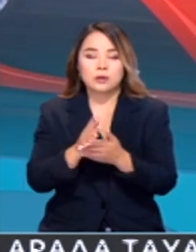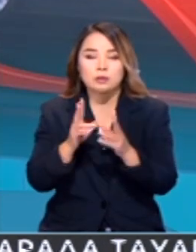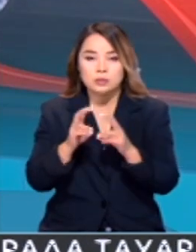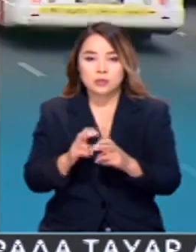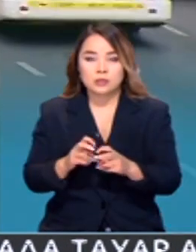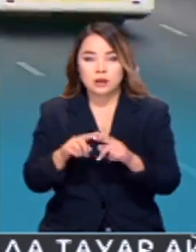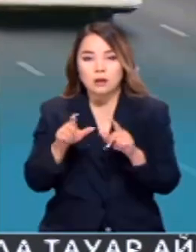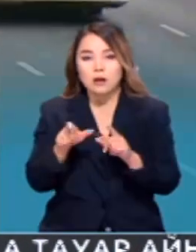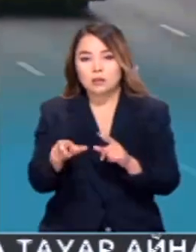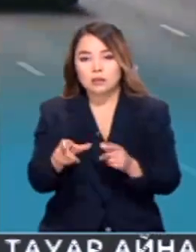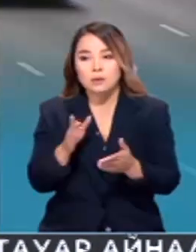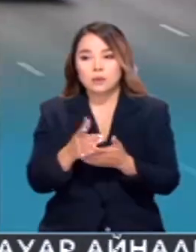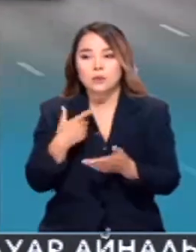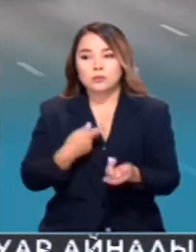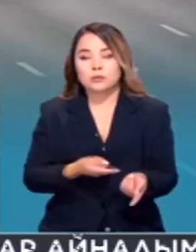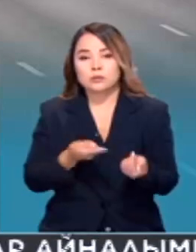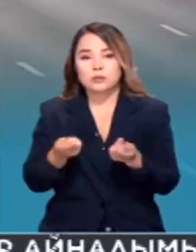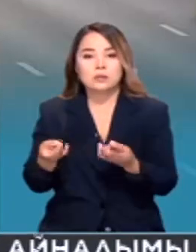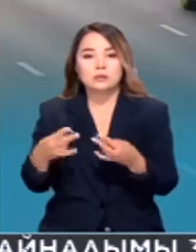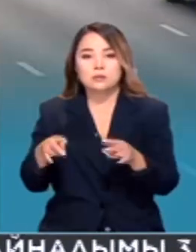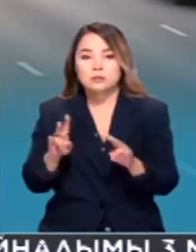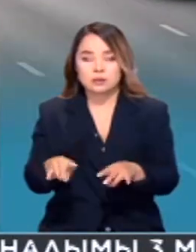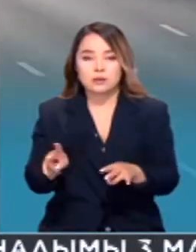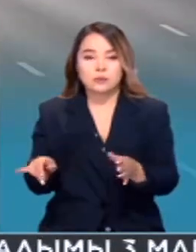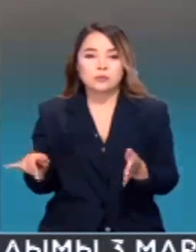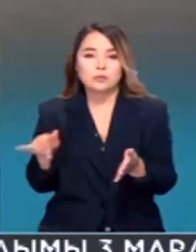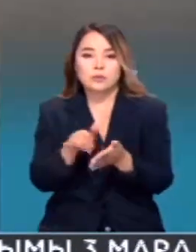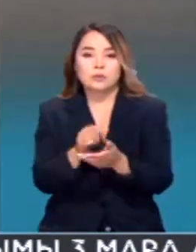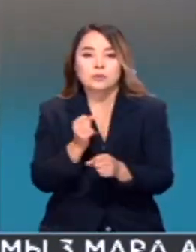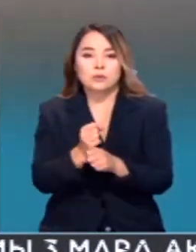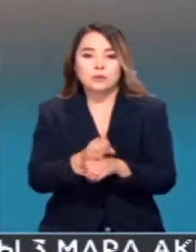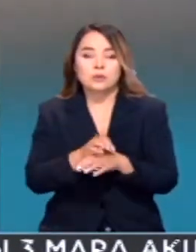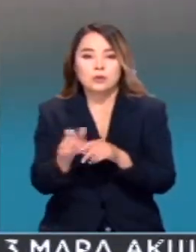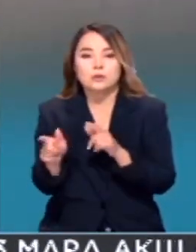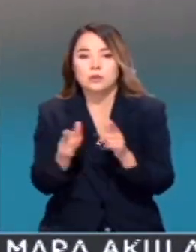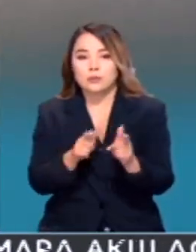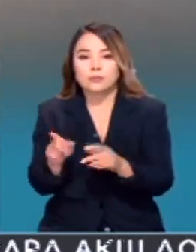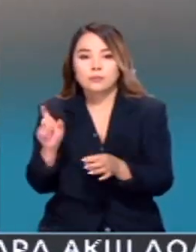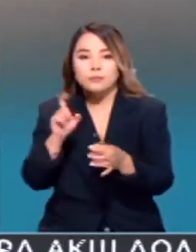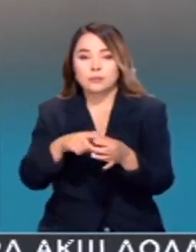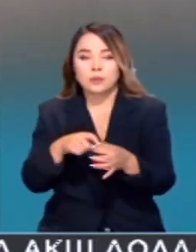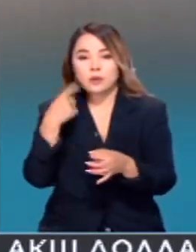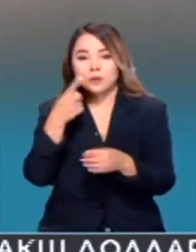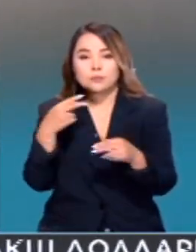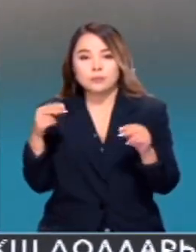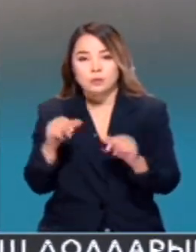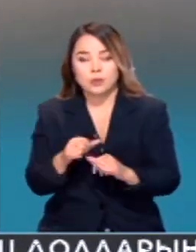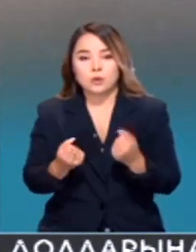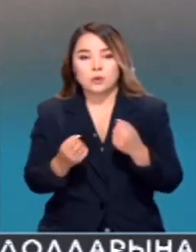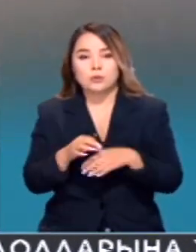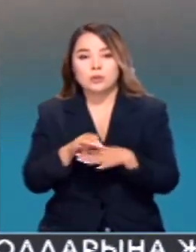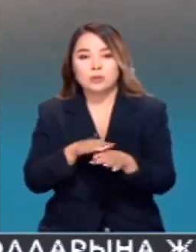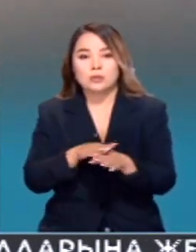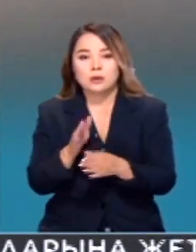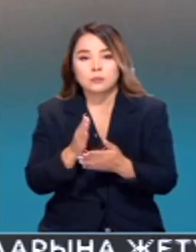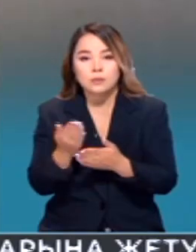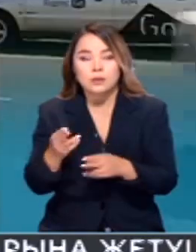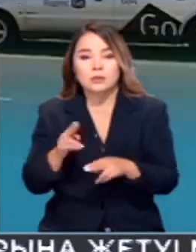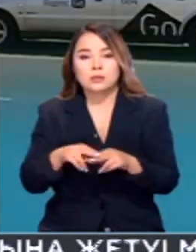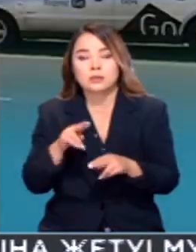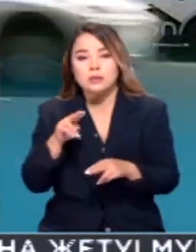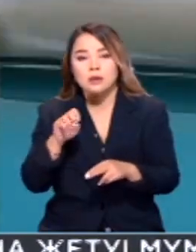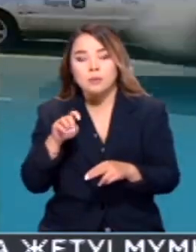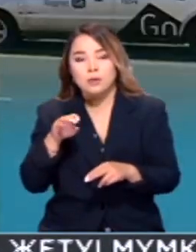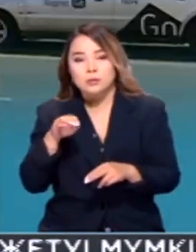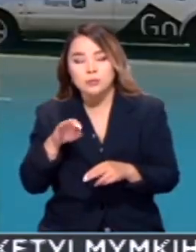бастап жүргізушілерге оны өзімен бірге алып жүрудің қажеті болмай қалуы мүмкін. Өткені ол жеке куәлік, жүргізуші куәлігі, техпаспорт